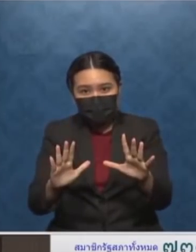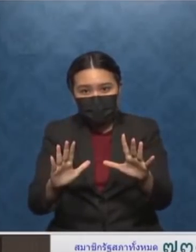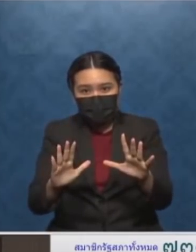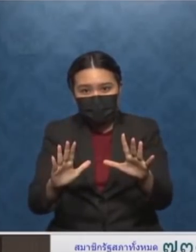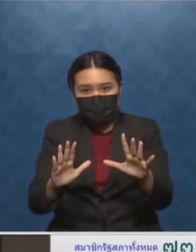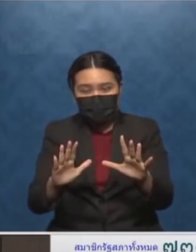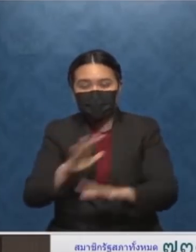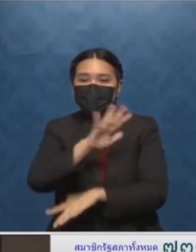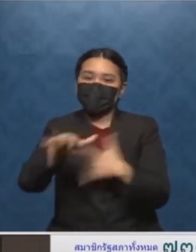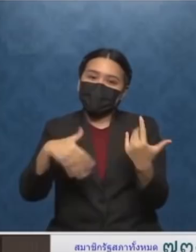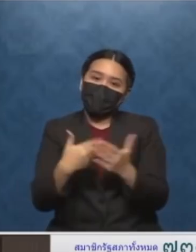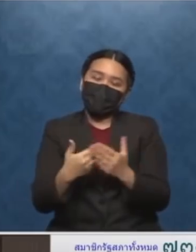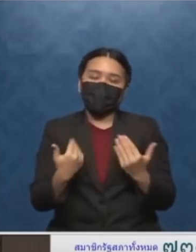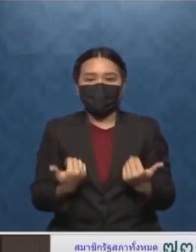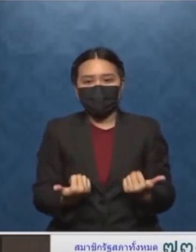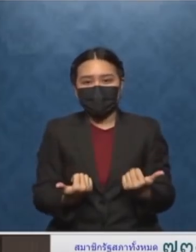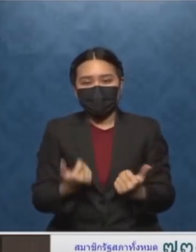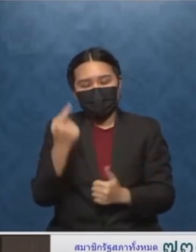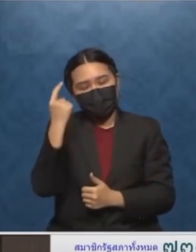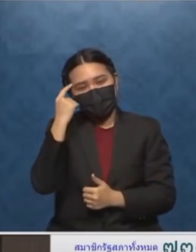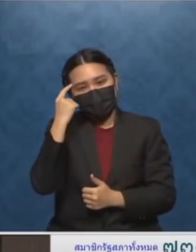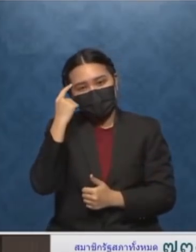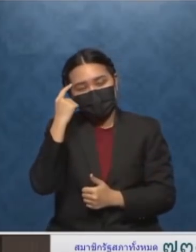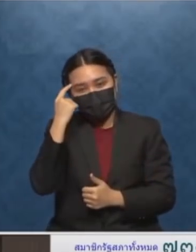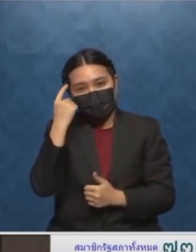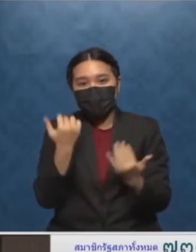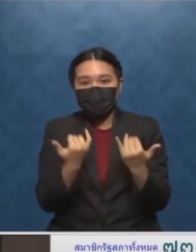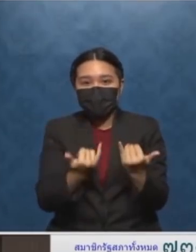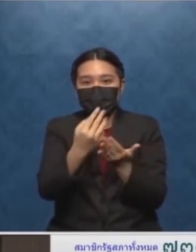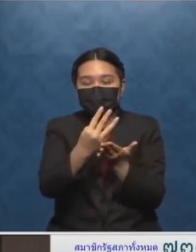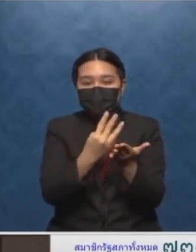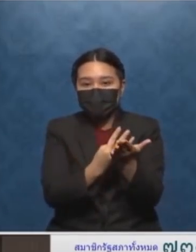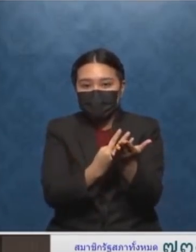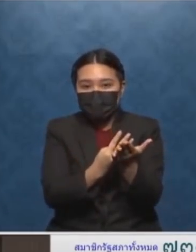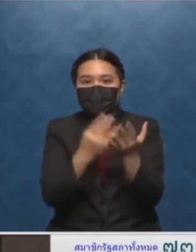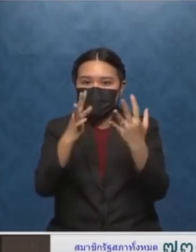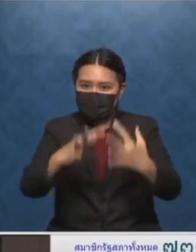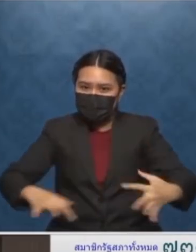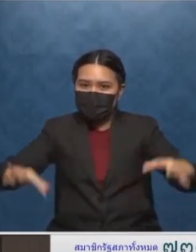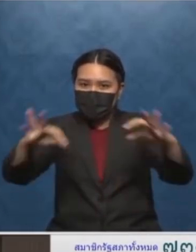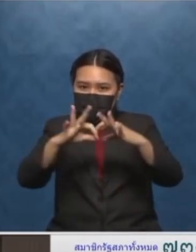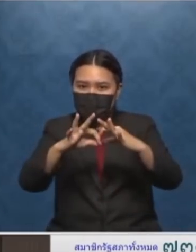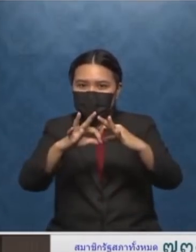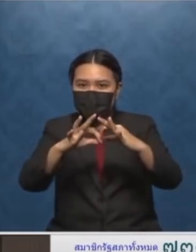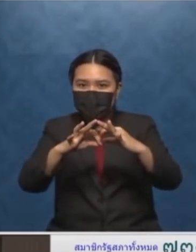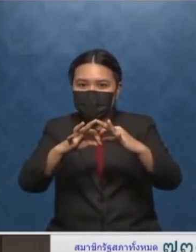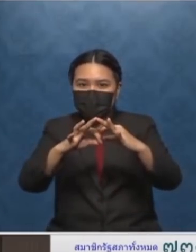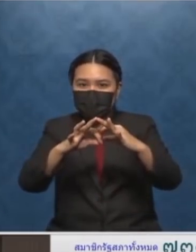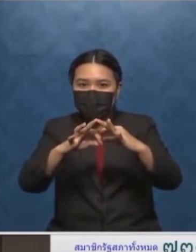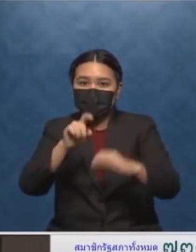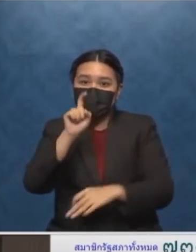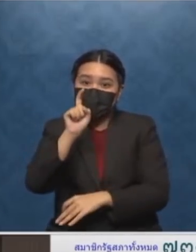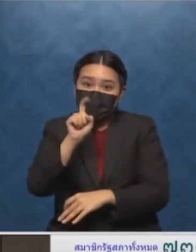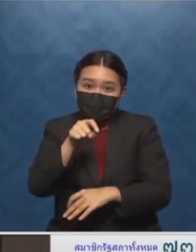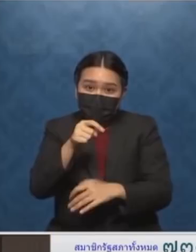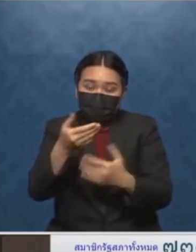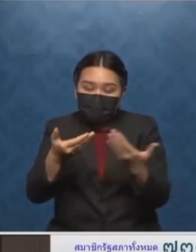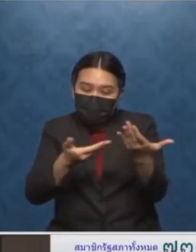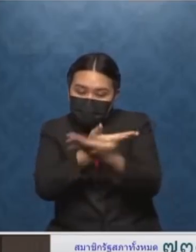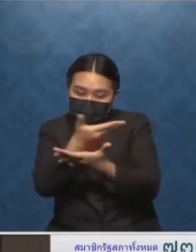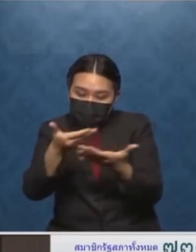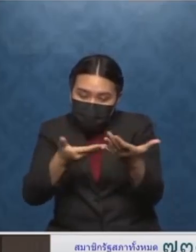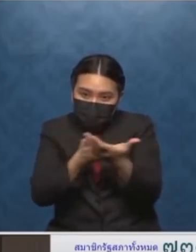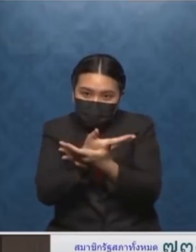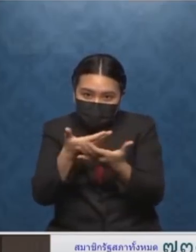แล้วพวกเราก็เห็นว่าวาระที่มันมีความจำเป็นที่จะต้องให้มัน